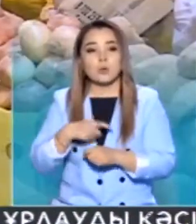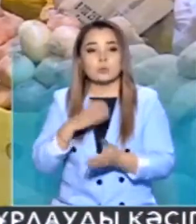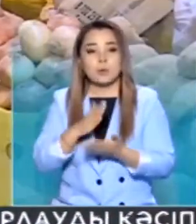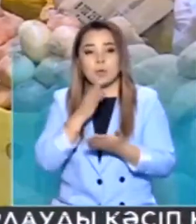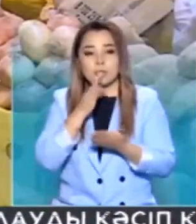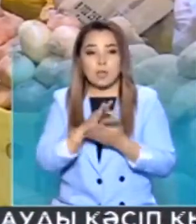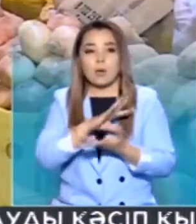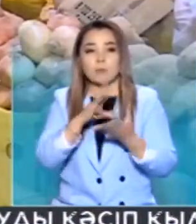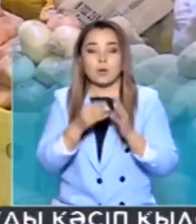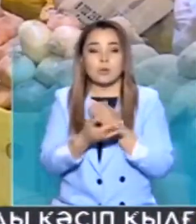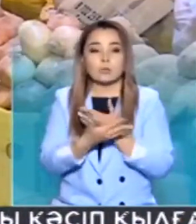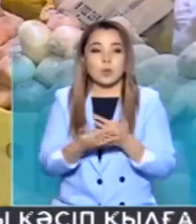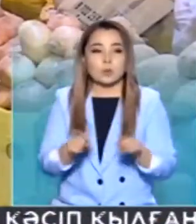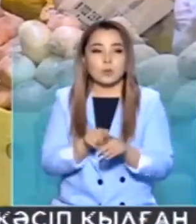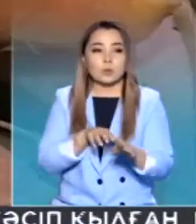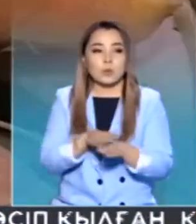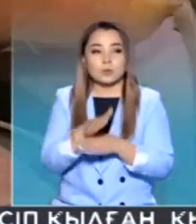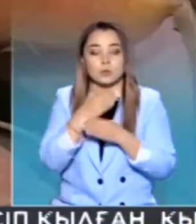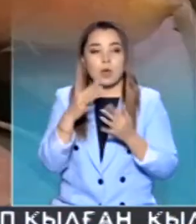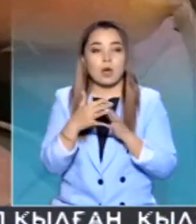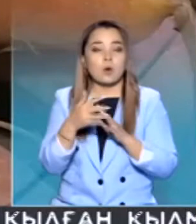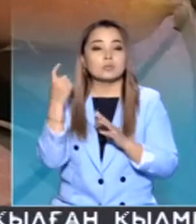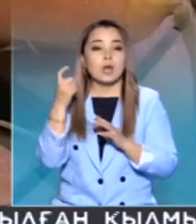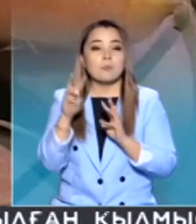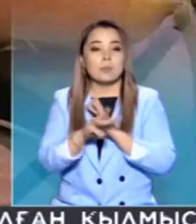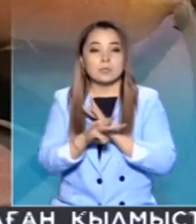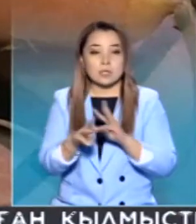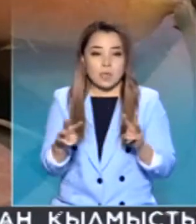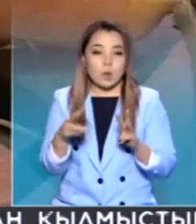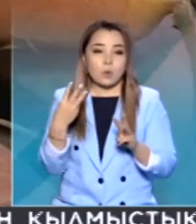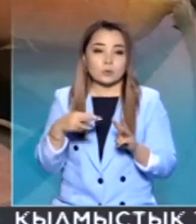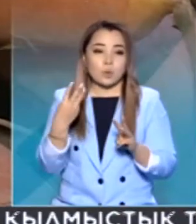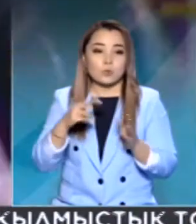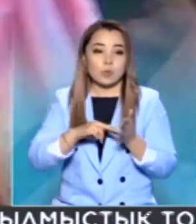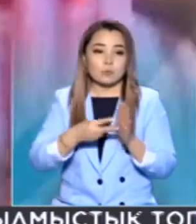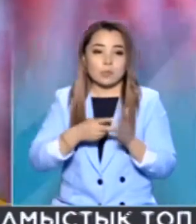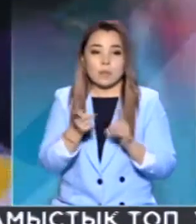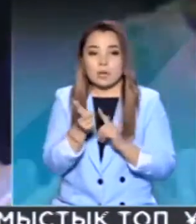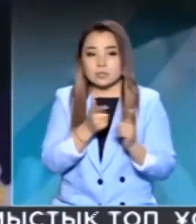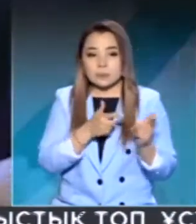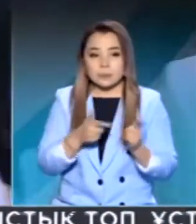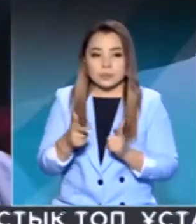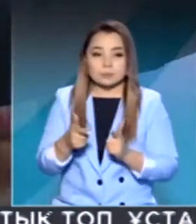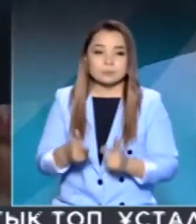де барлық түрі емес. Ауыл шаруашылығы министрлігі биыл 33 жоба әзірлепті.